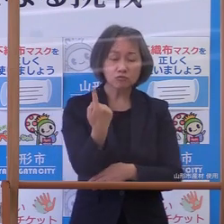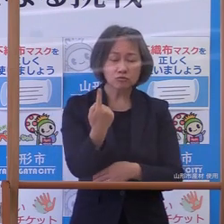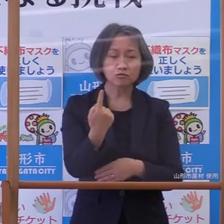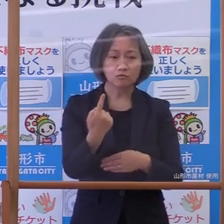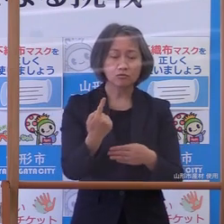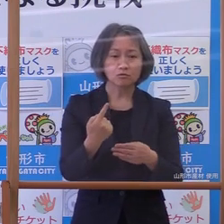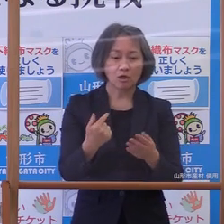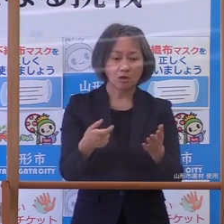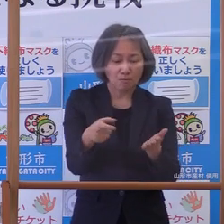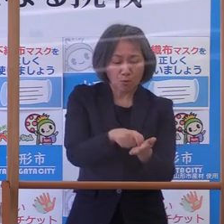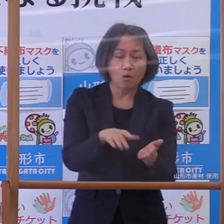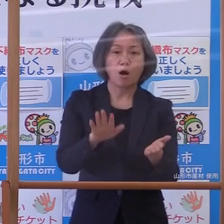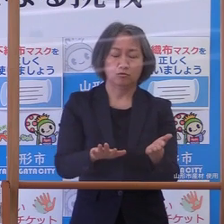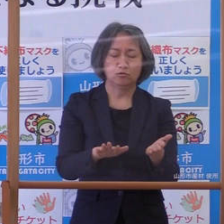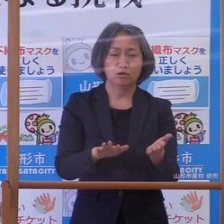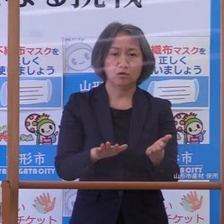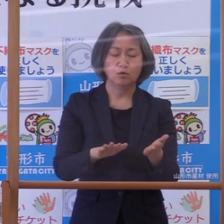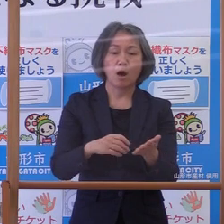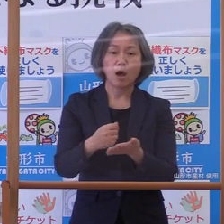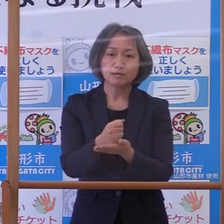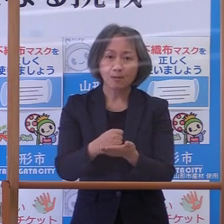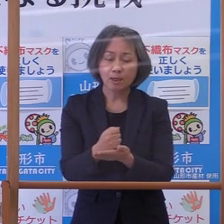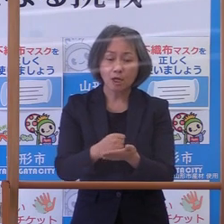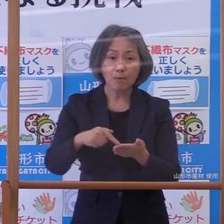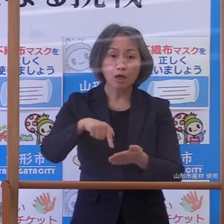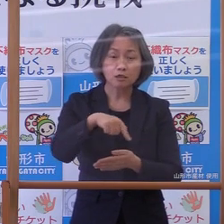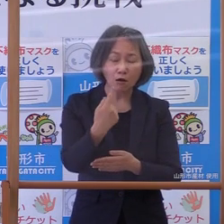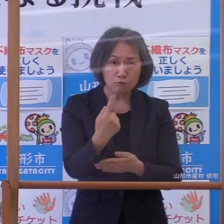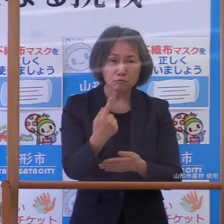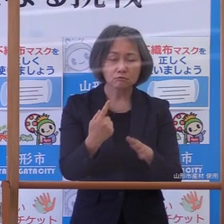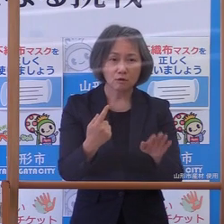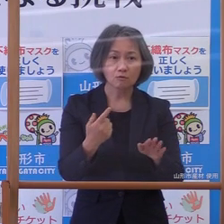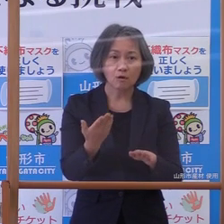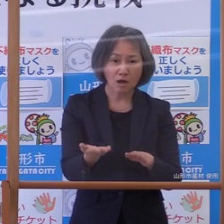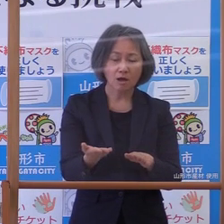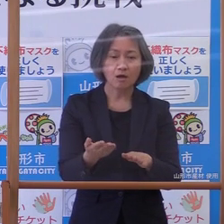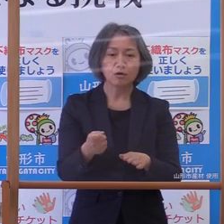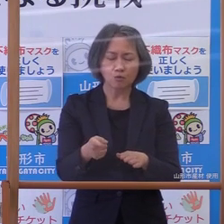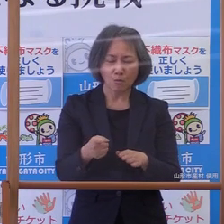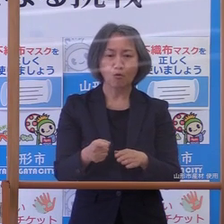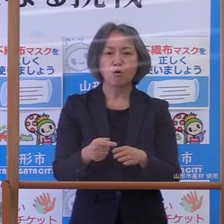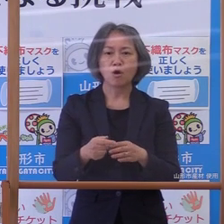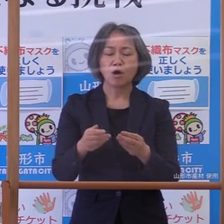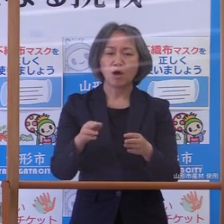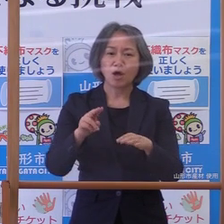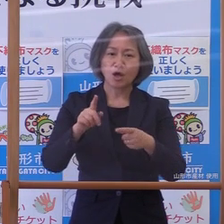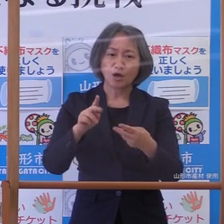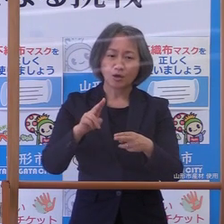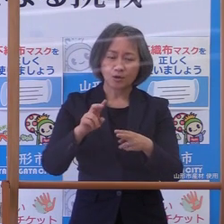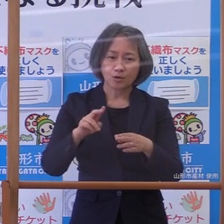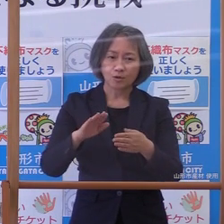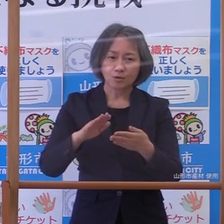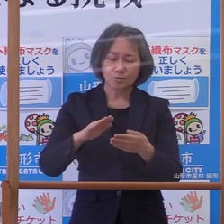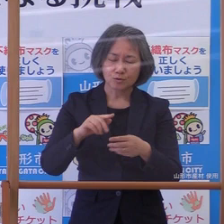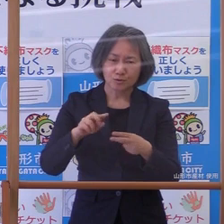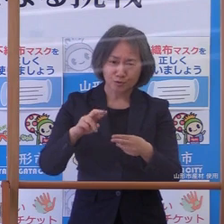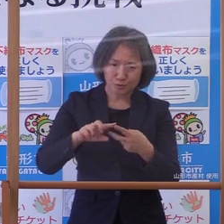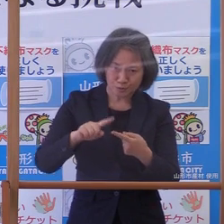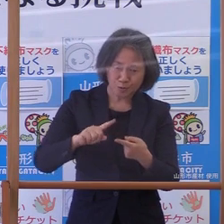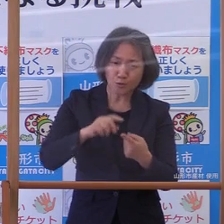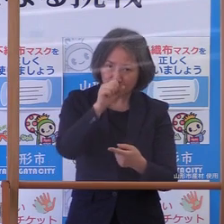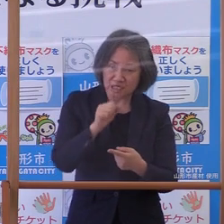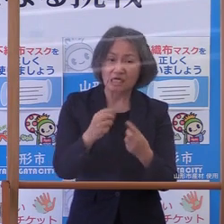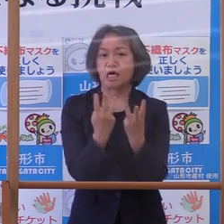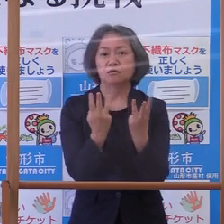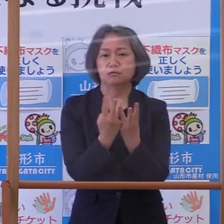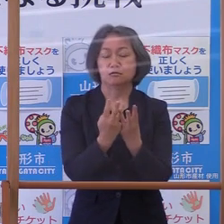100ということなのか、100というところを区切って、はい、認定してあったのか、それで今後とも何か